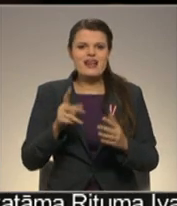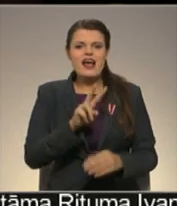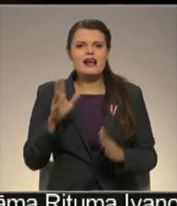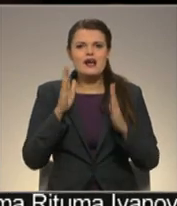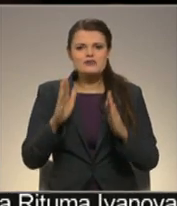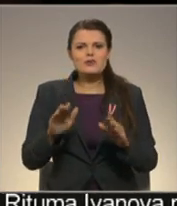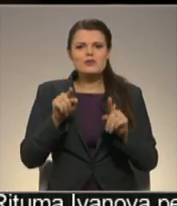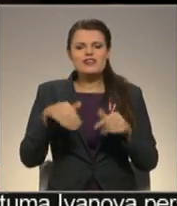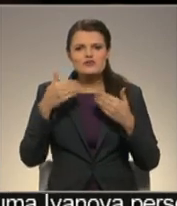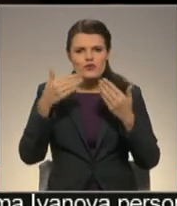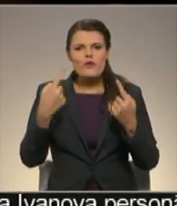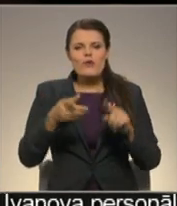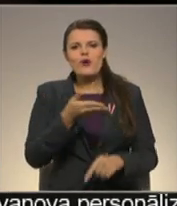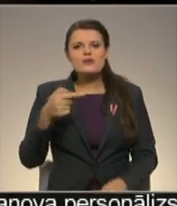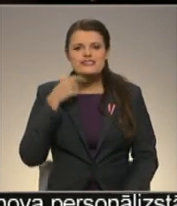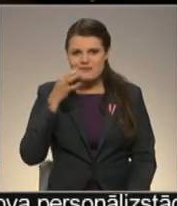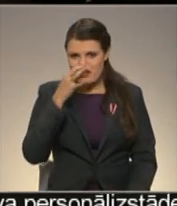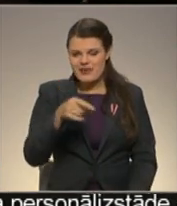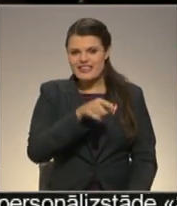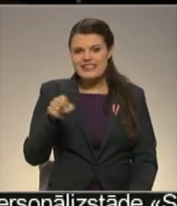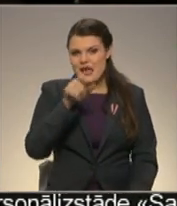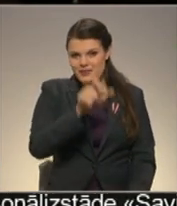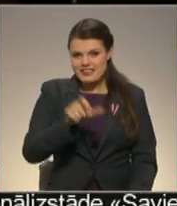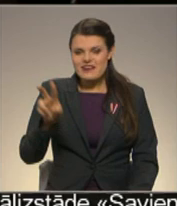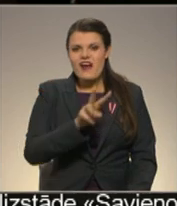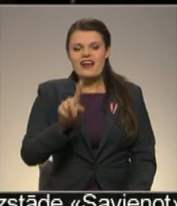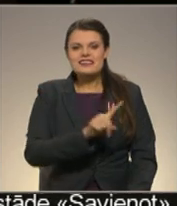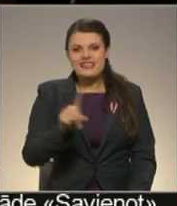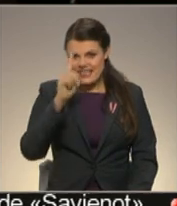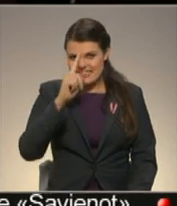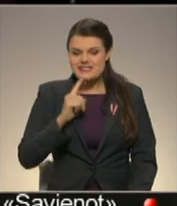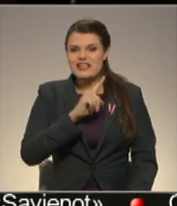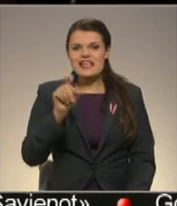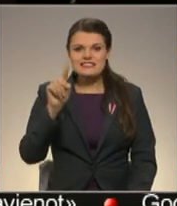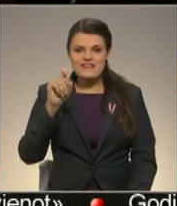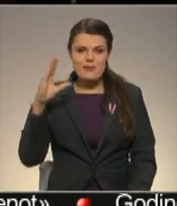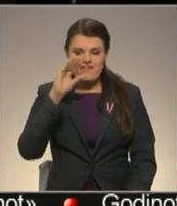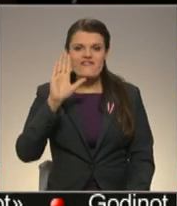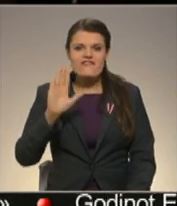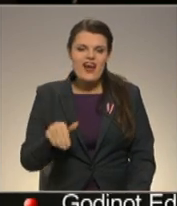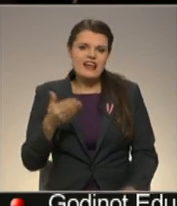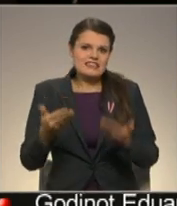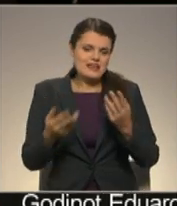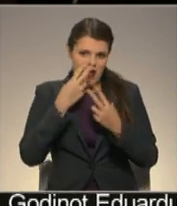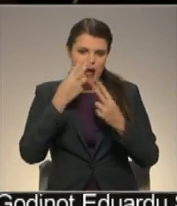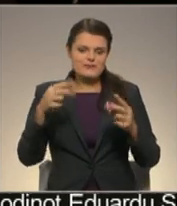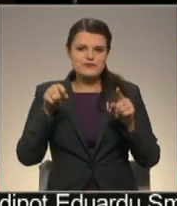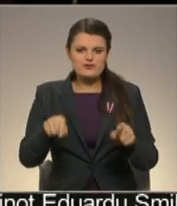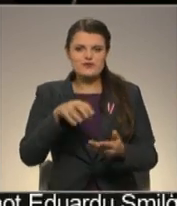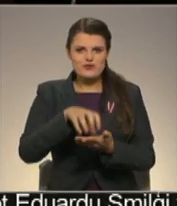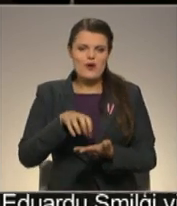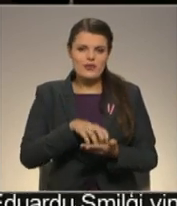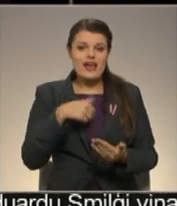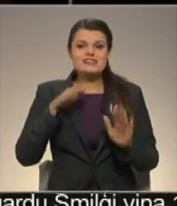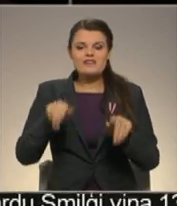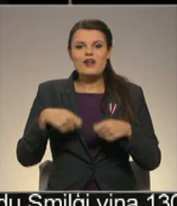Kas būtu tas novēlējums, ko jūs gribētu pateikt tiem cilvēkiem, kas līdz svētdienai, līdz 11. vakarā varēs iespējams būs apskatīt šos objektus?